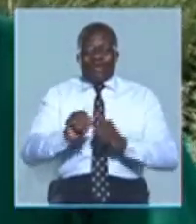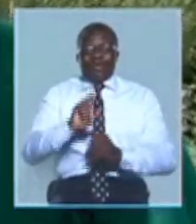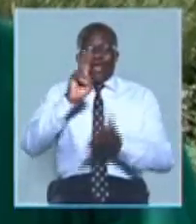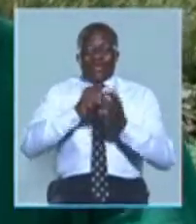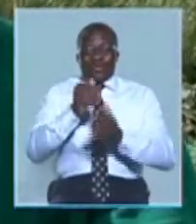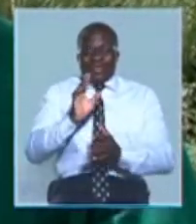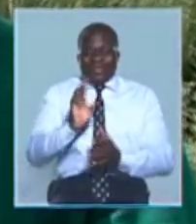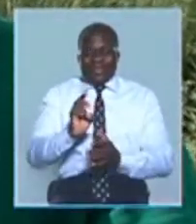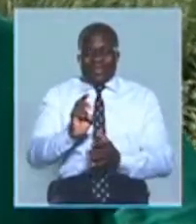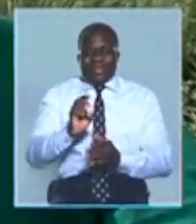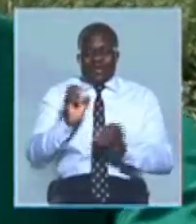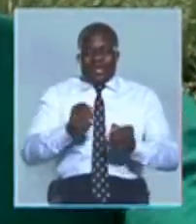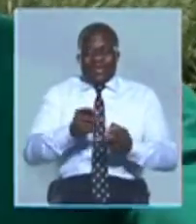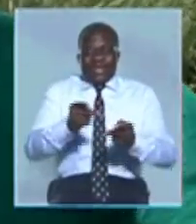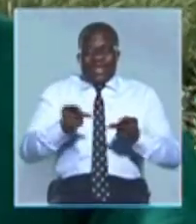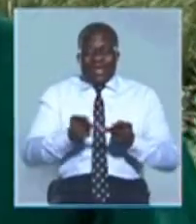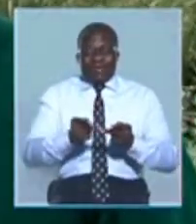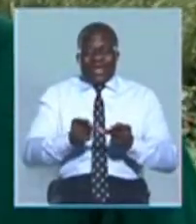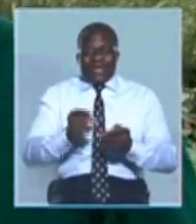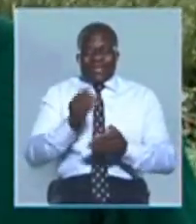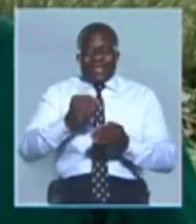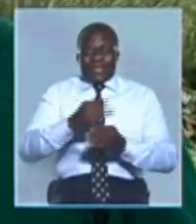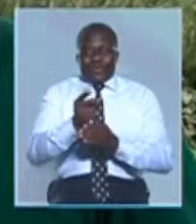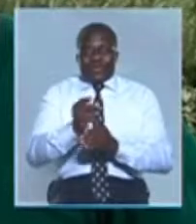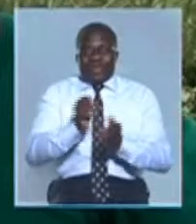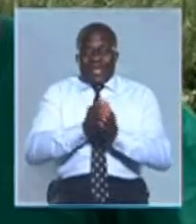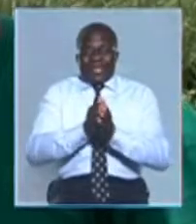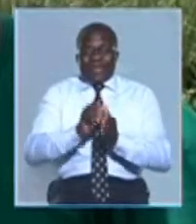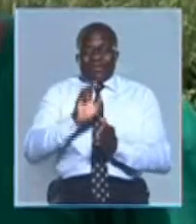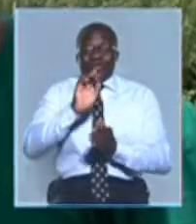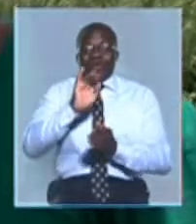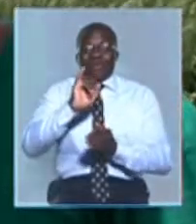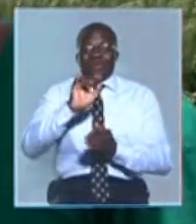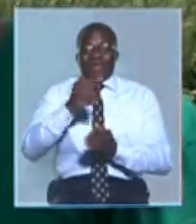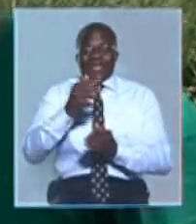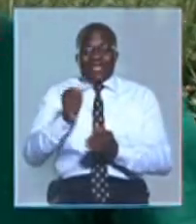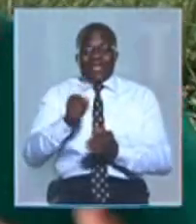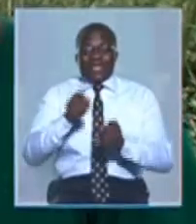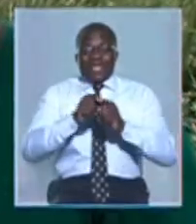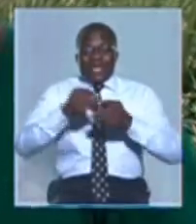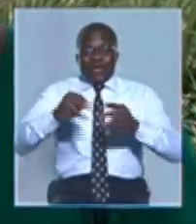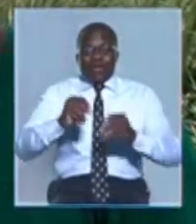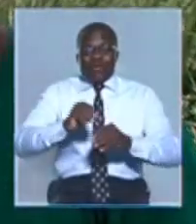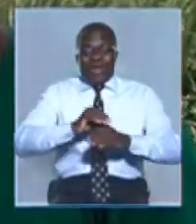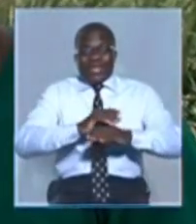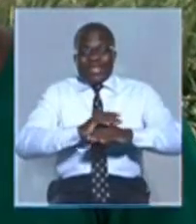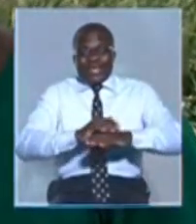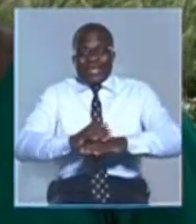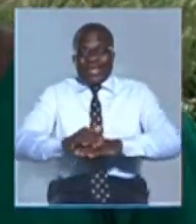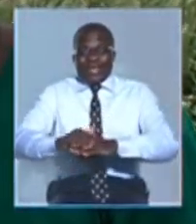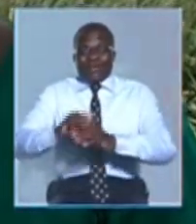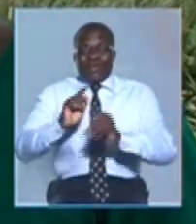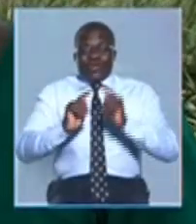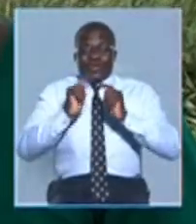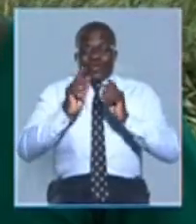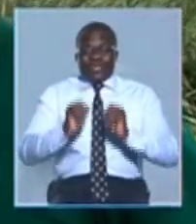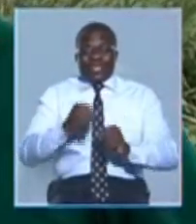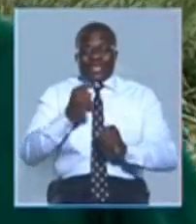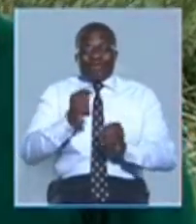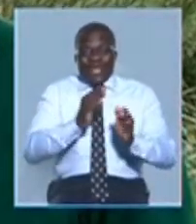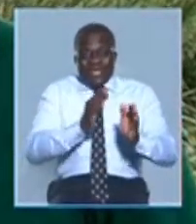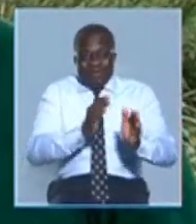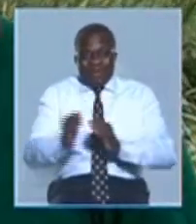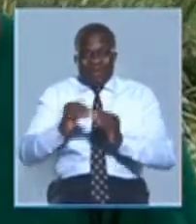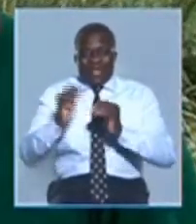2017, on a mis en place le poumon vert attractif du marécage de Fifadji, qui est en réalité comme un marché flottant, touristique, mais qui